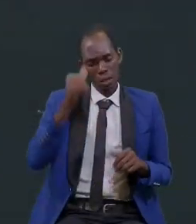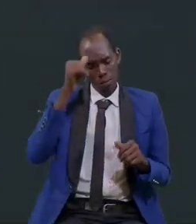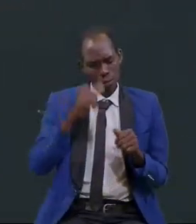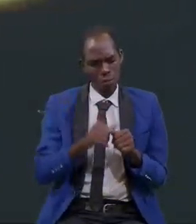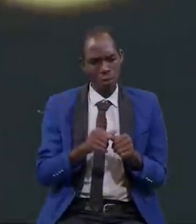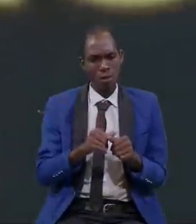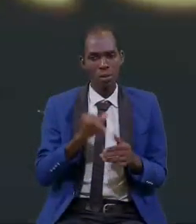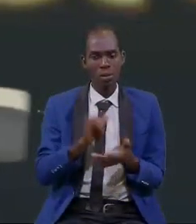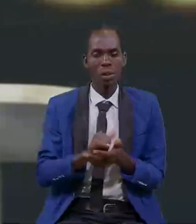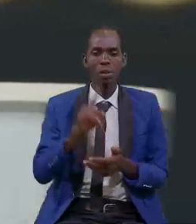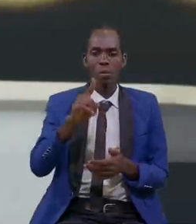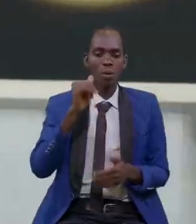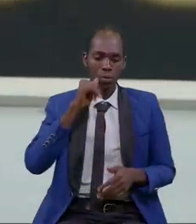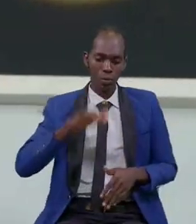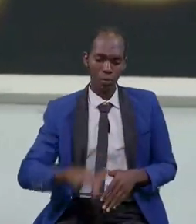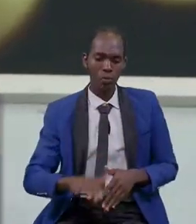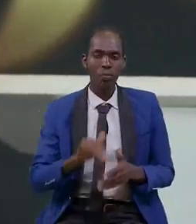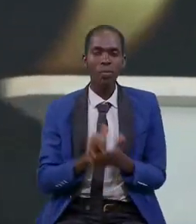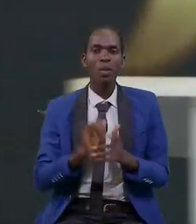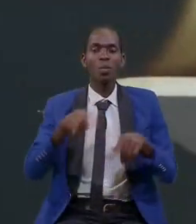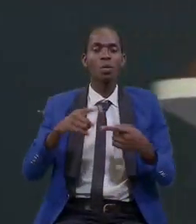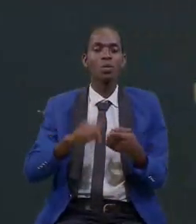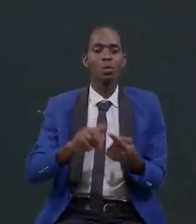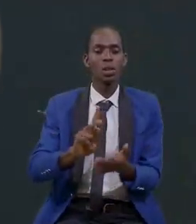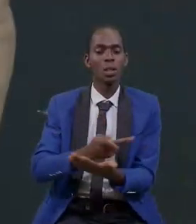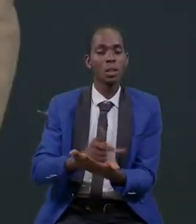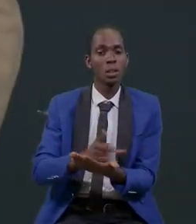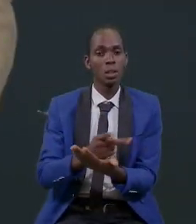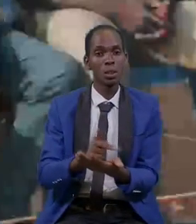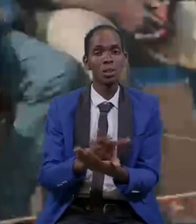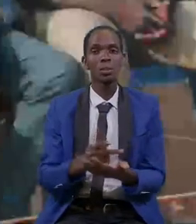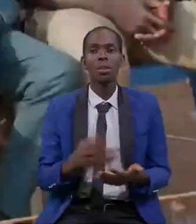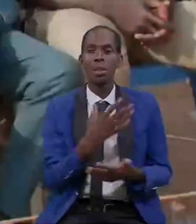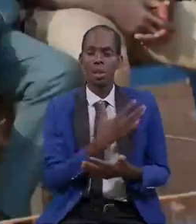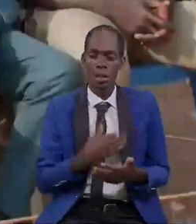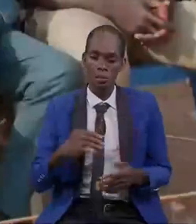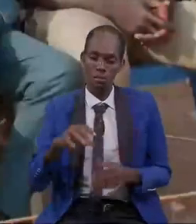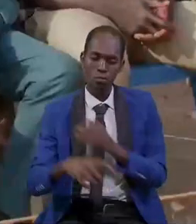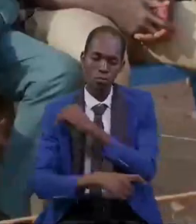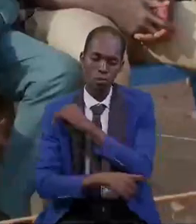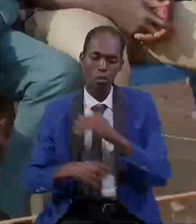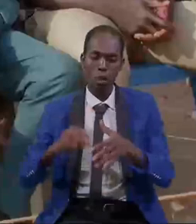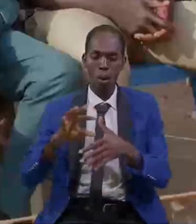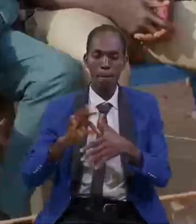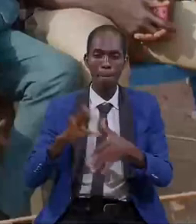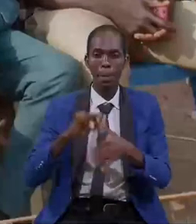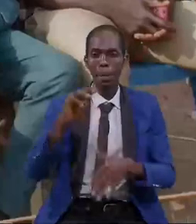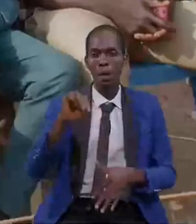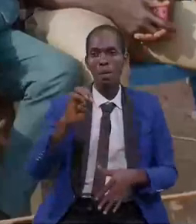J'ai rappelé qui allait à la cuisine et qui a pris la viande dans la marmite et qui